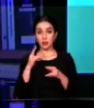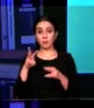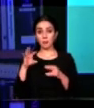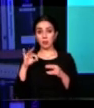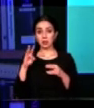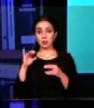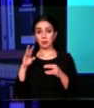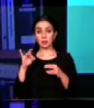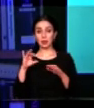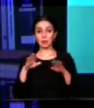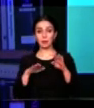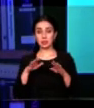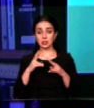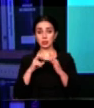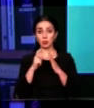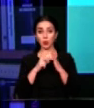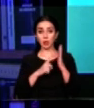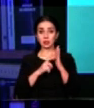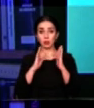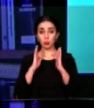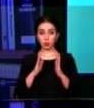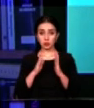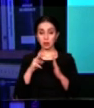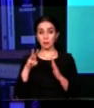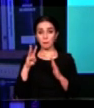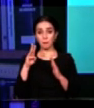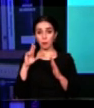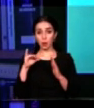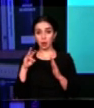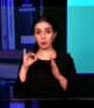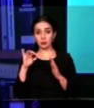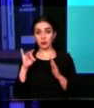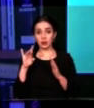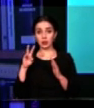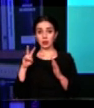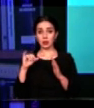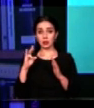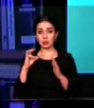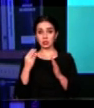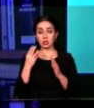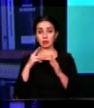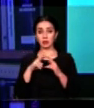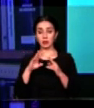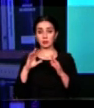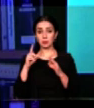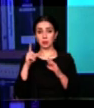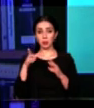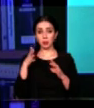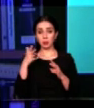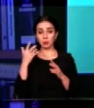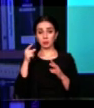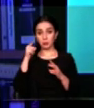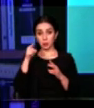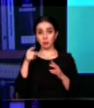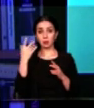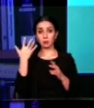monomerning massasiga bo'ladigan bo'lsak, polimerlanish darajasi 1005 chiqadi. Demak,